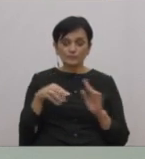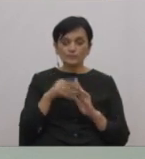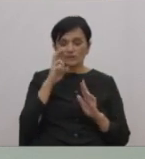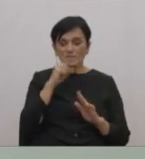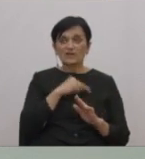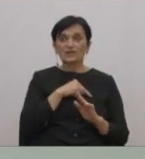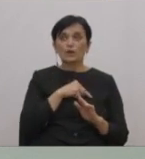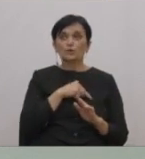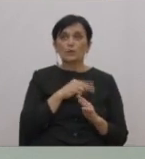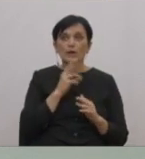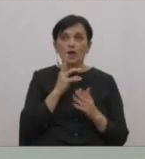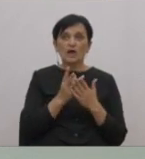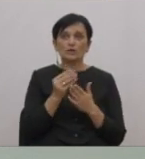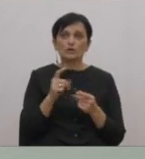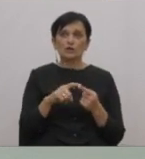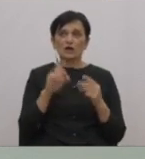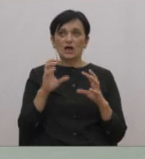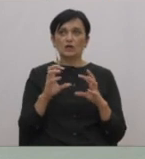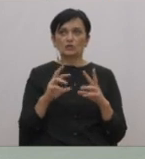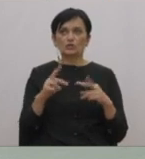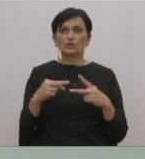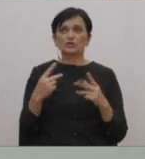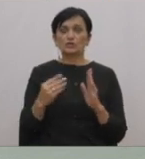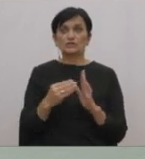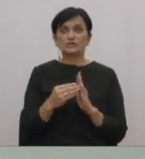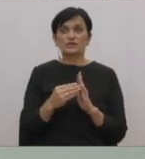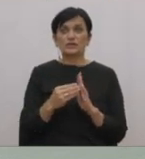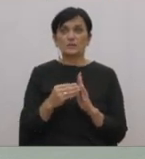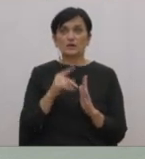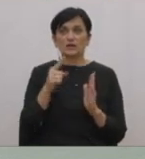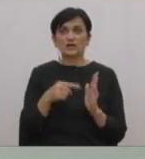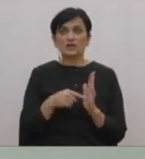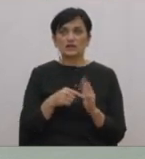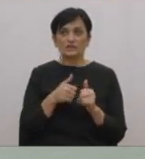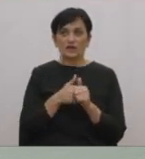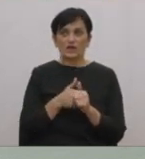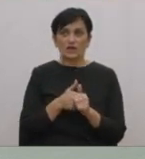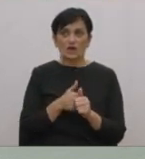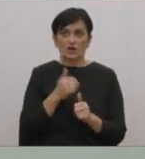dați se bolivaši, șromica, am zgorit, șes, karunši, sule, bișeta, ni stau baze, kithobi, zgalkobi,